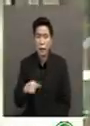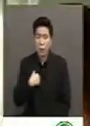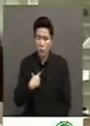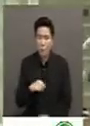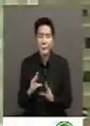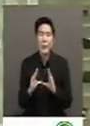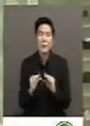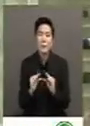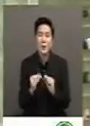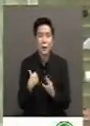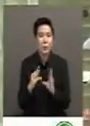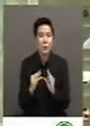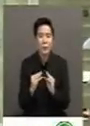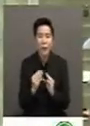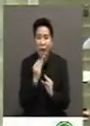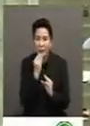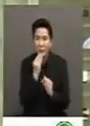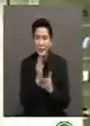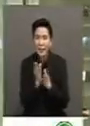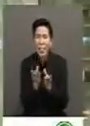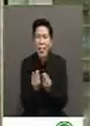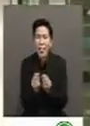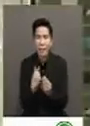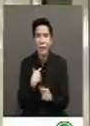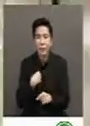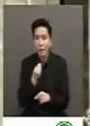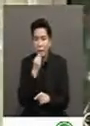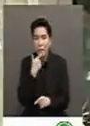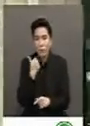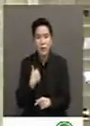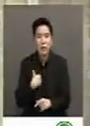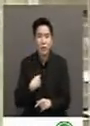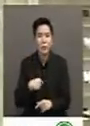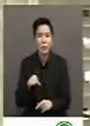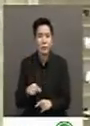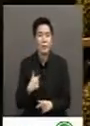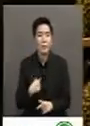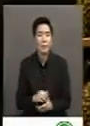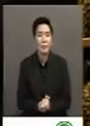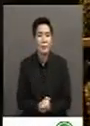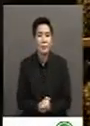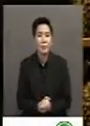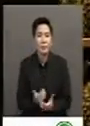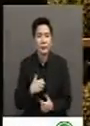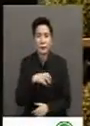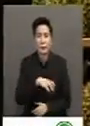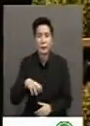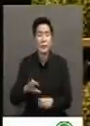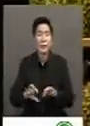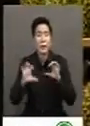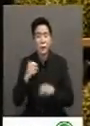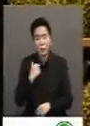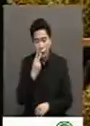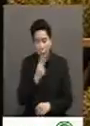บบนิ่มๆอะไรเงี้ยกินแบบกึ่งเละนิดนึงก็อร่อยดีนะอะไรงี ้ทางด้านของหน่วยงานภาครัฐกลับมองว่